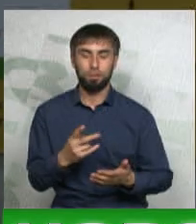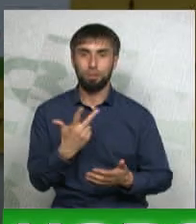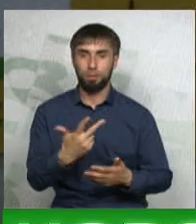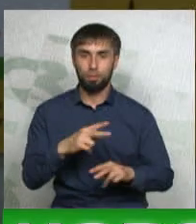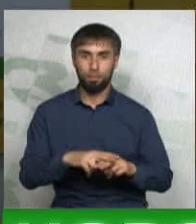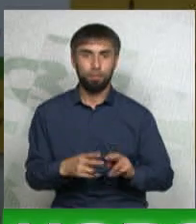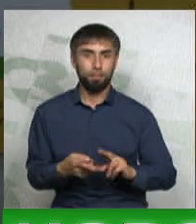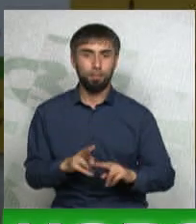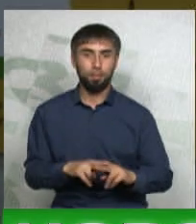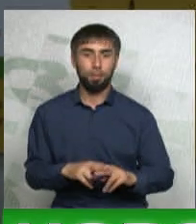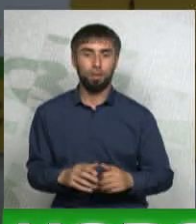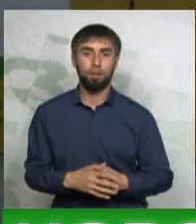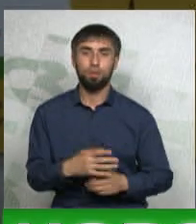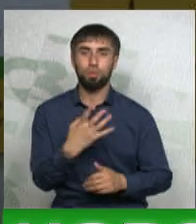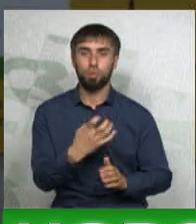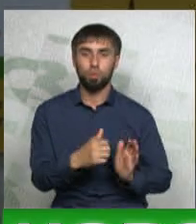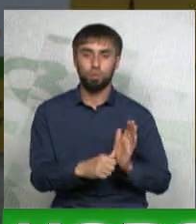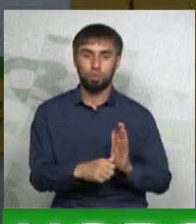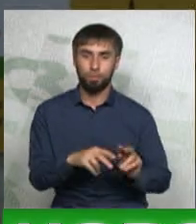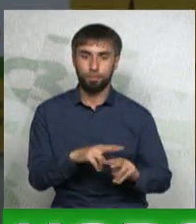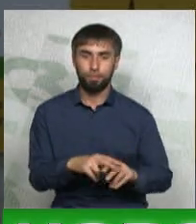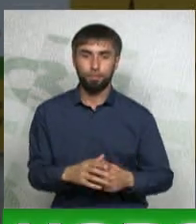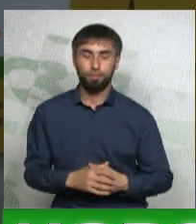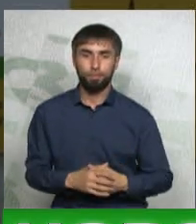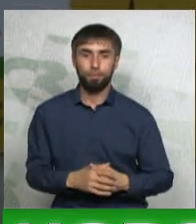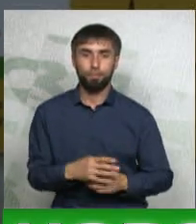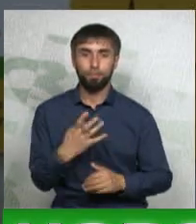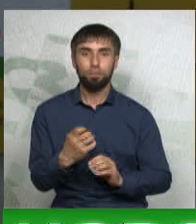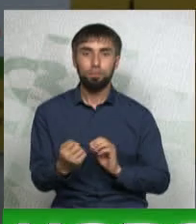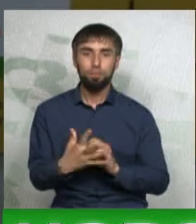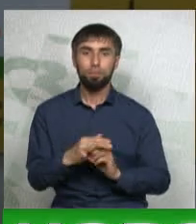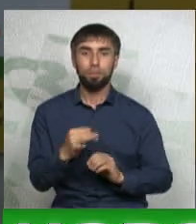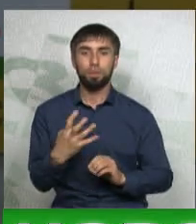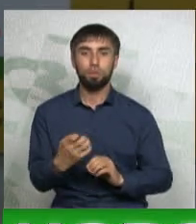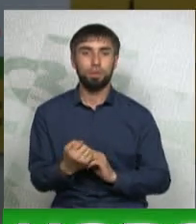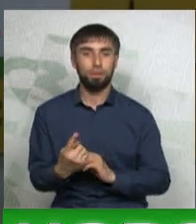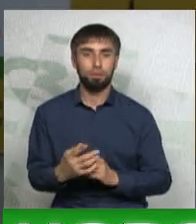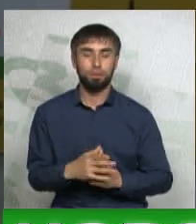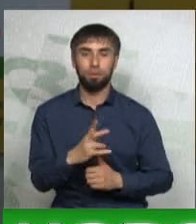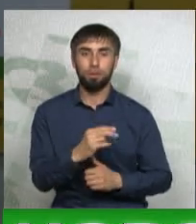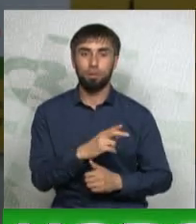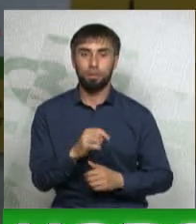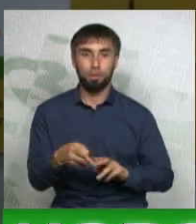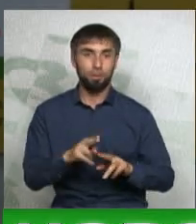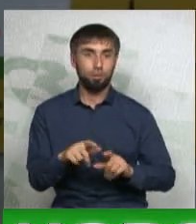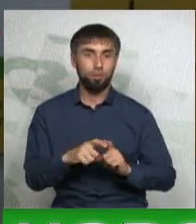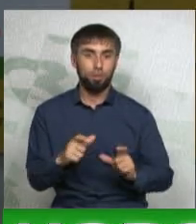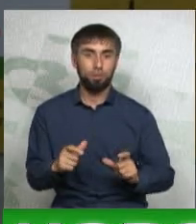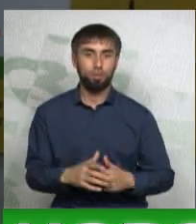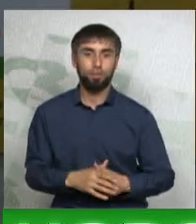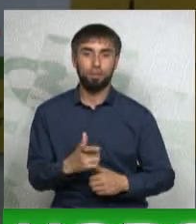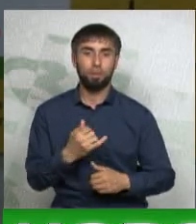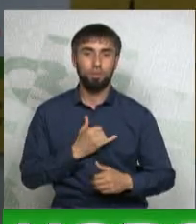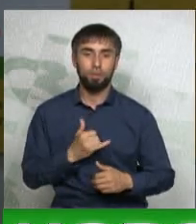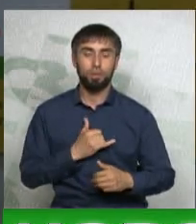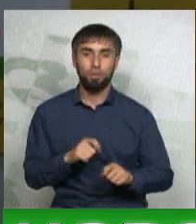пункта. Это 406 здесь, 415 и 411. На базе этих школ, где у